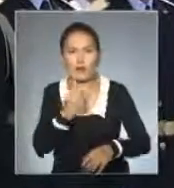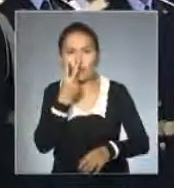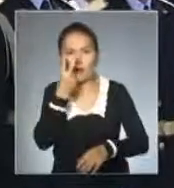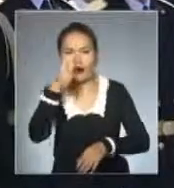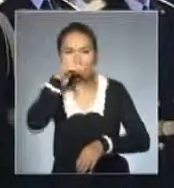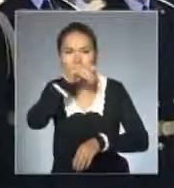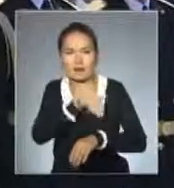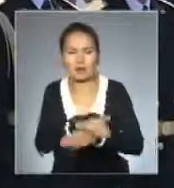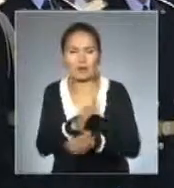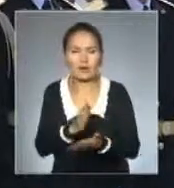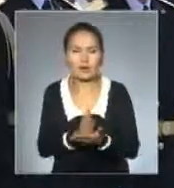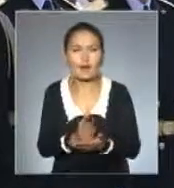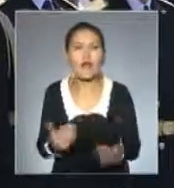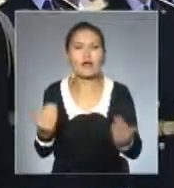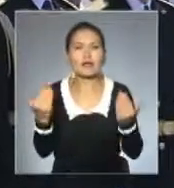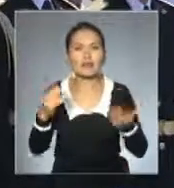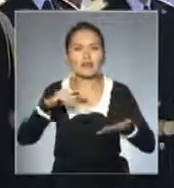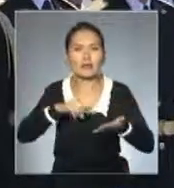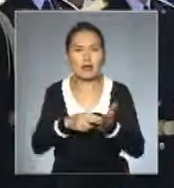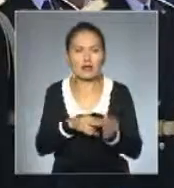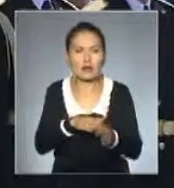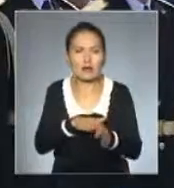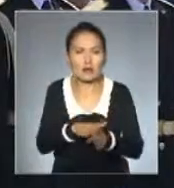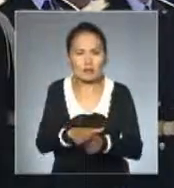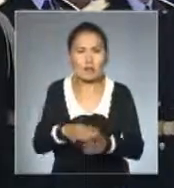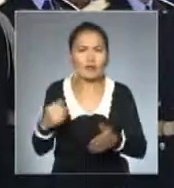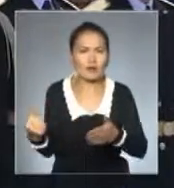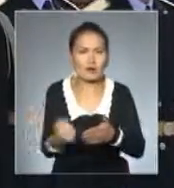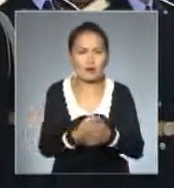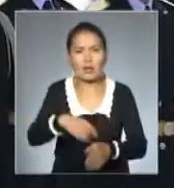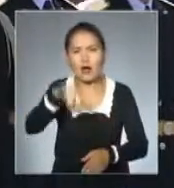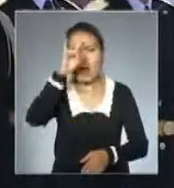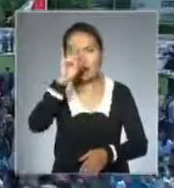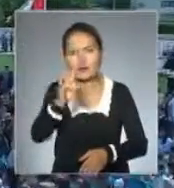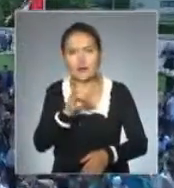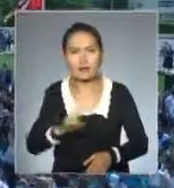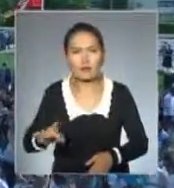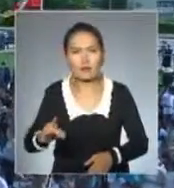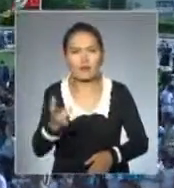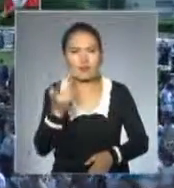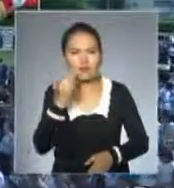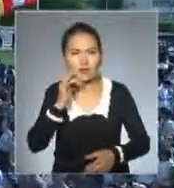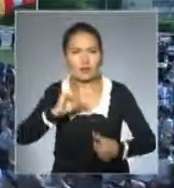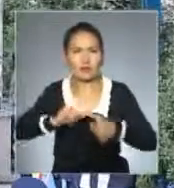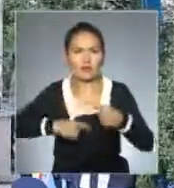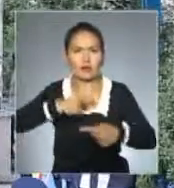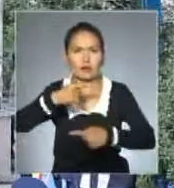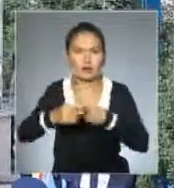Ендігі мұратымыз бірлігі жарасқан отанымызды мәңгілік ел ету.